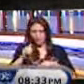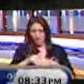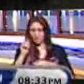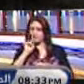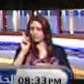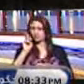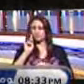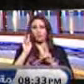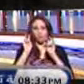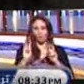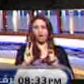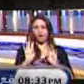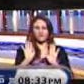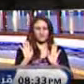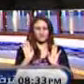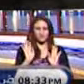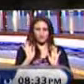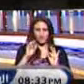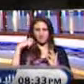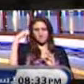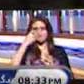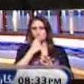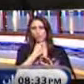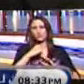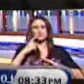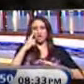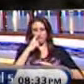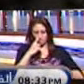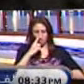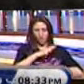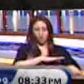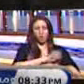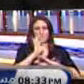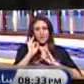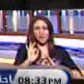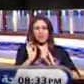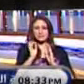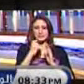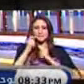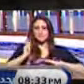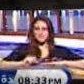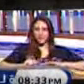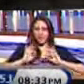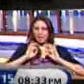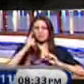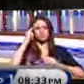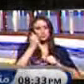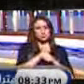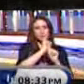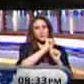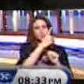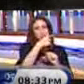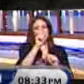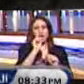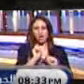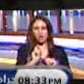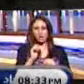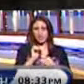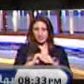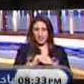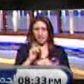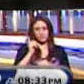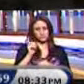سيادتك، الانطباعات كلها بتقول ان رئاسه الجمهوريه بعد ما قالت انها مش هتطعن على الحكم طعنت عليه، ده معناها ان